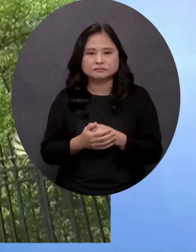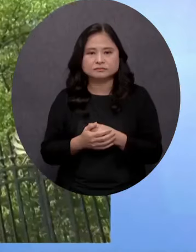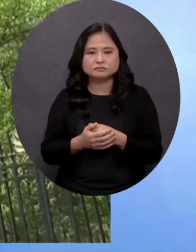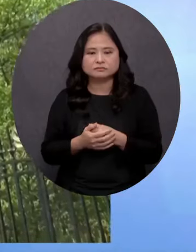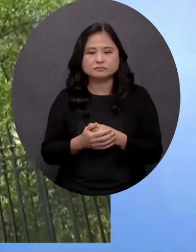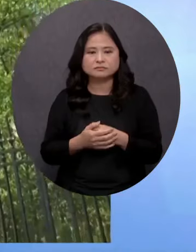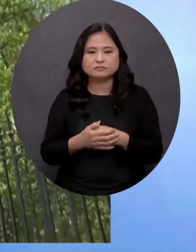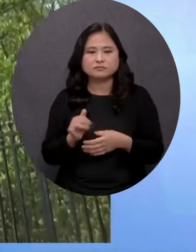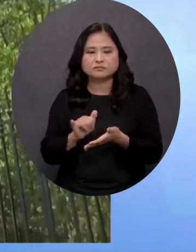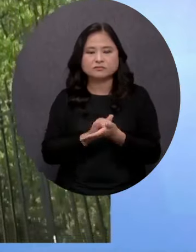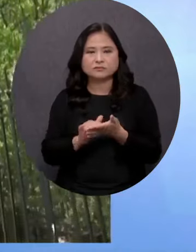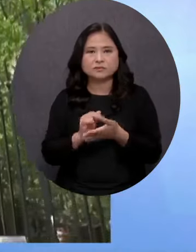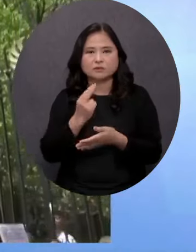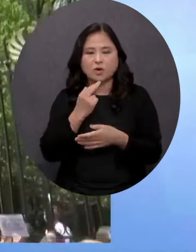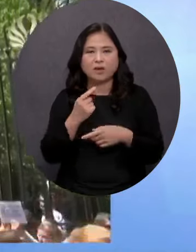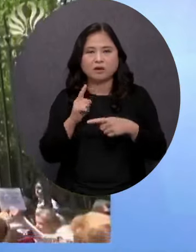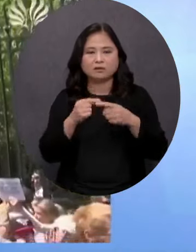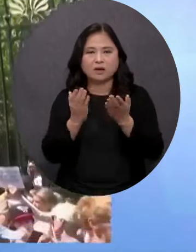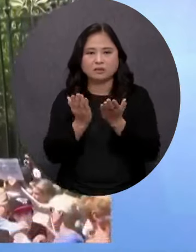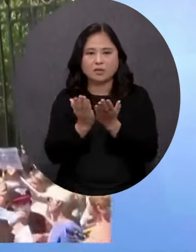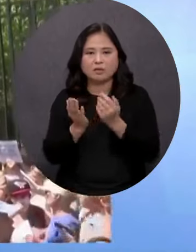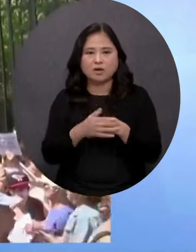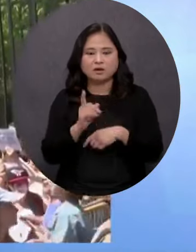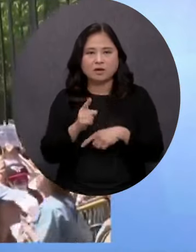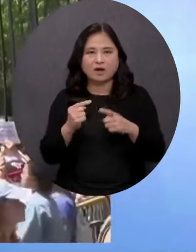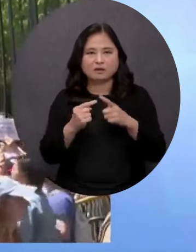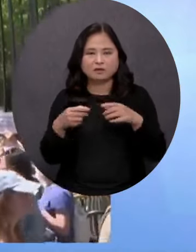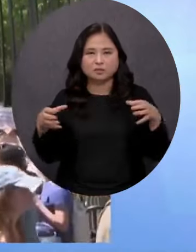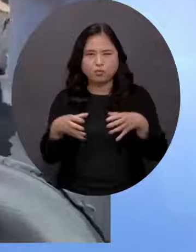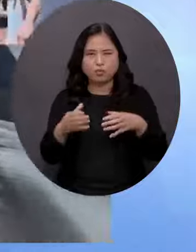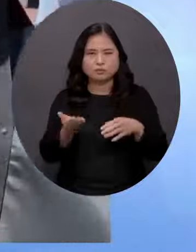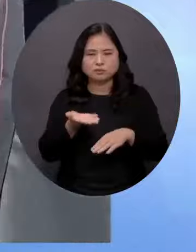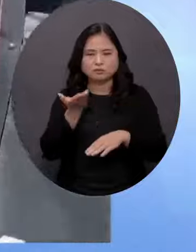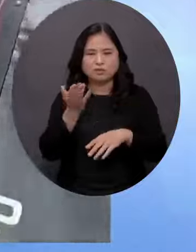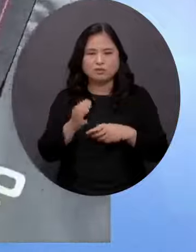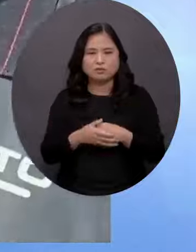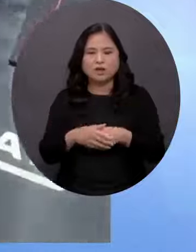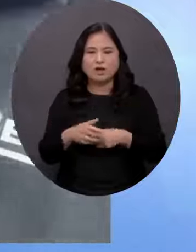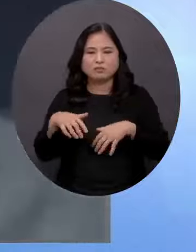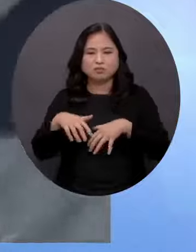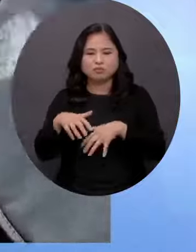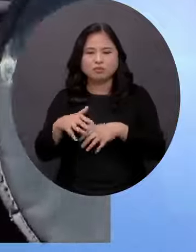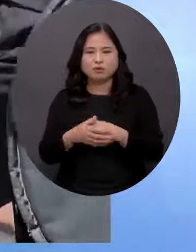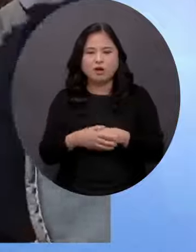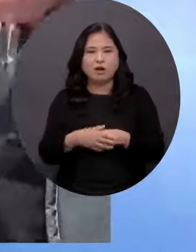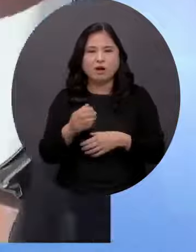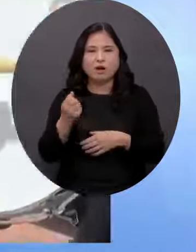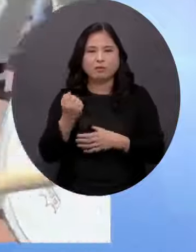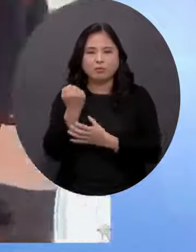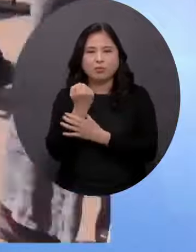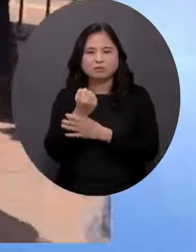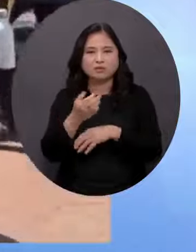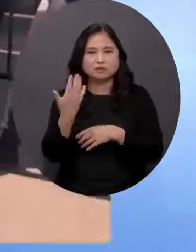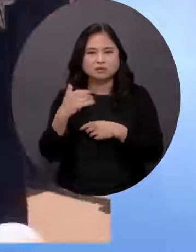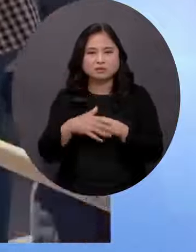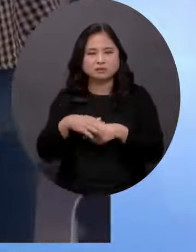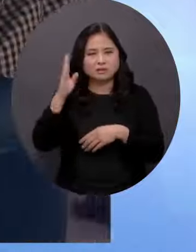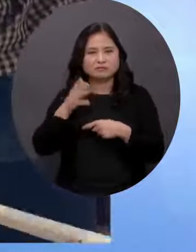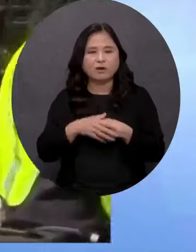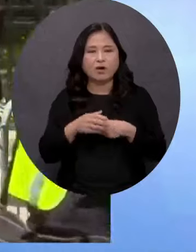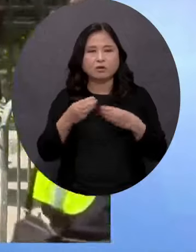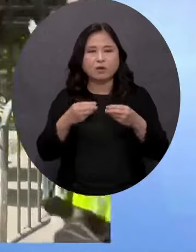而在纽约哥伦比亚大学，超过100人聚集和游行，抗议警方前一晚进入被占据的教学大楼